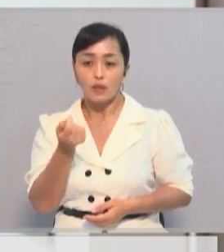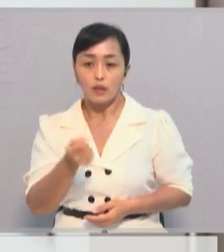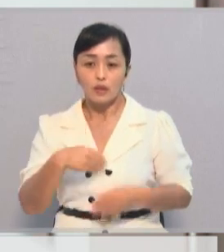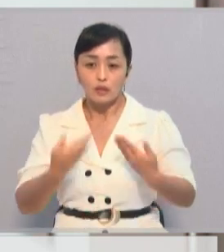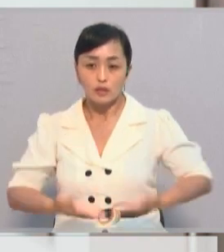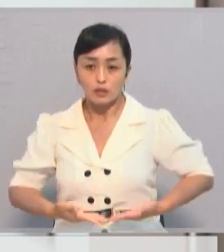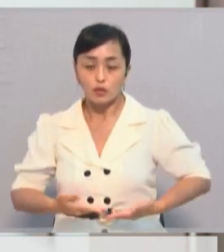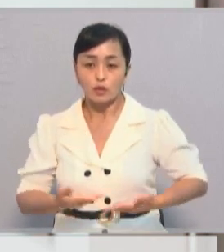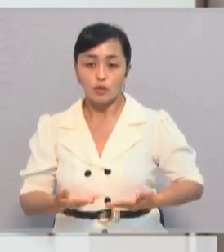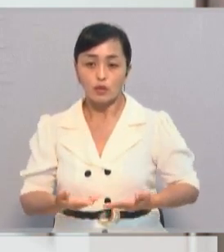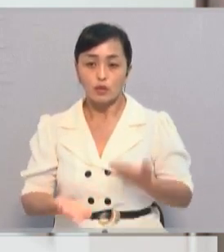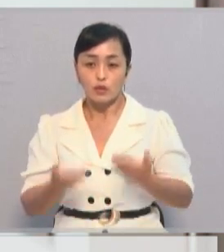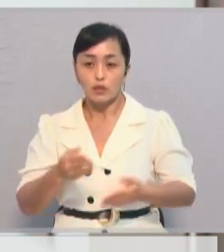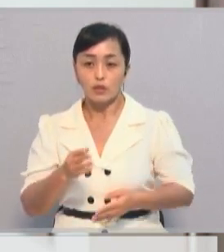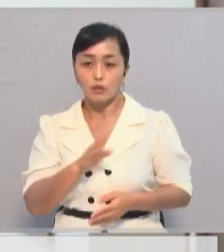реже кем